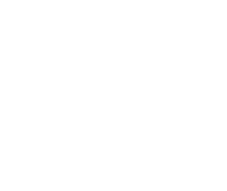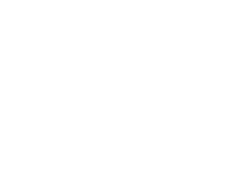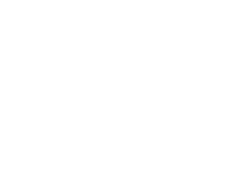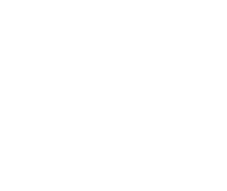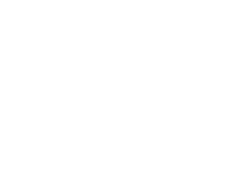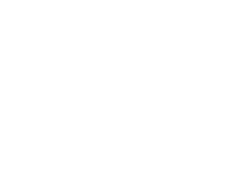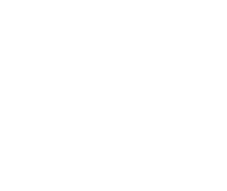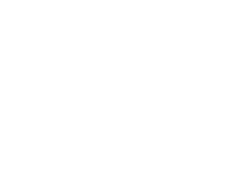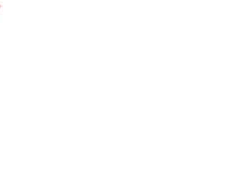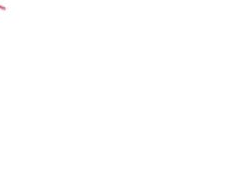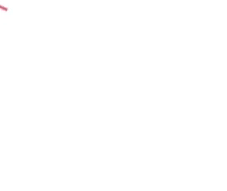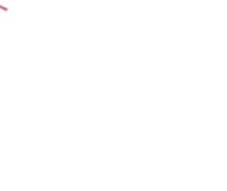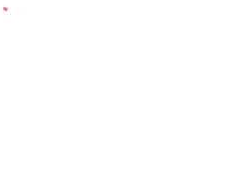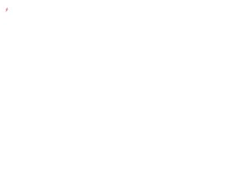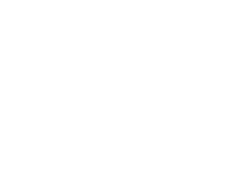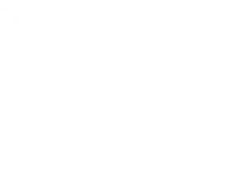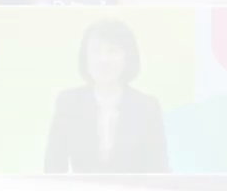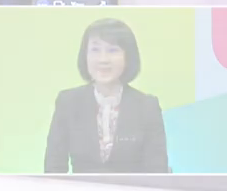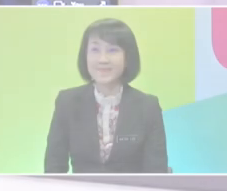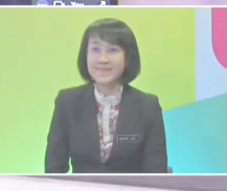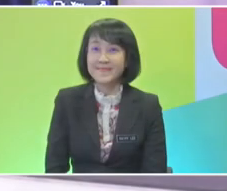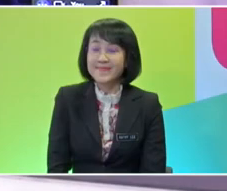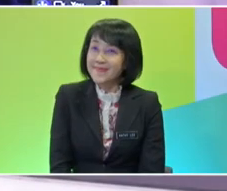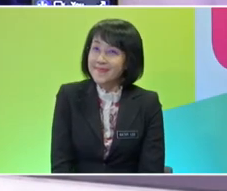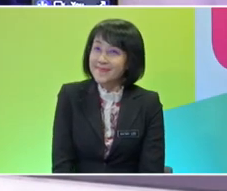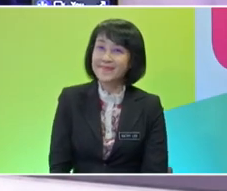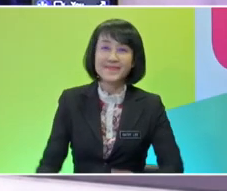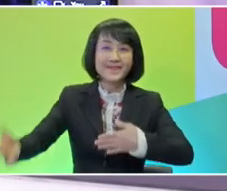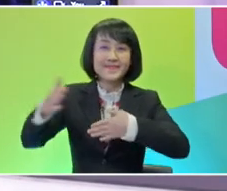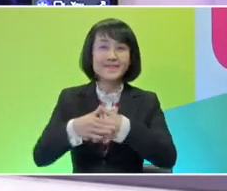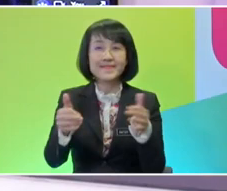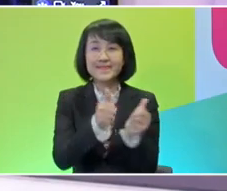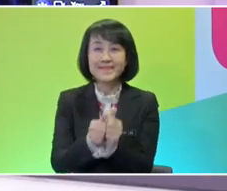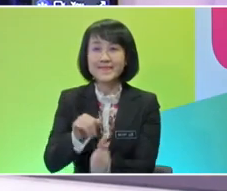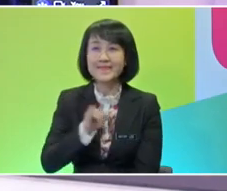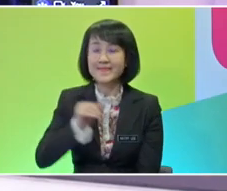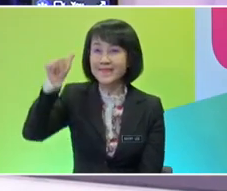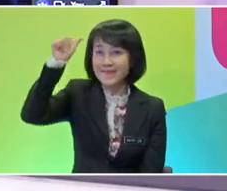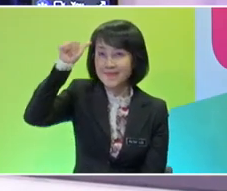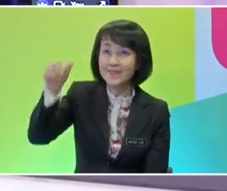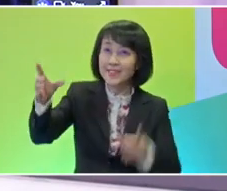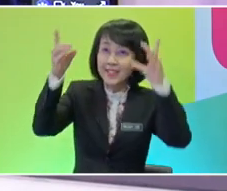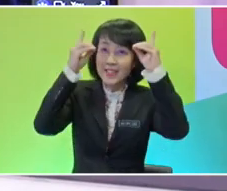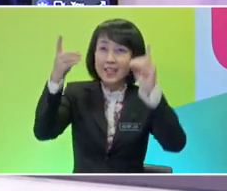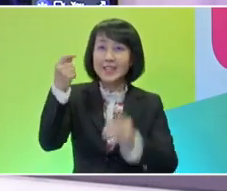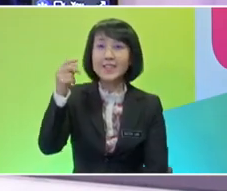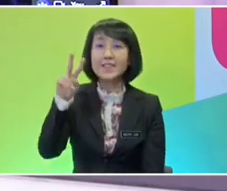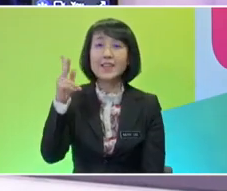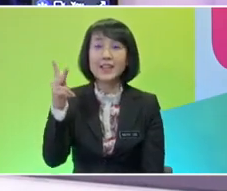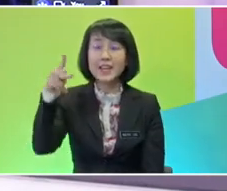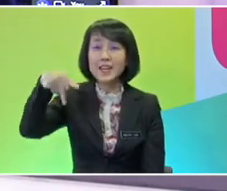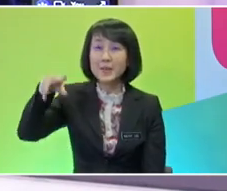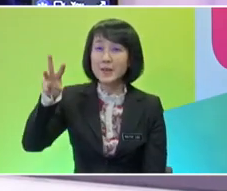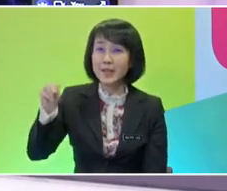Didi TV KPN kembali bersama saya Aiman Supian Asmadi di TVM pada hari ini dalam